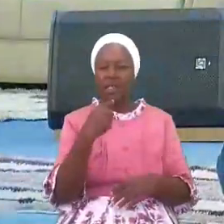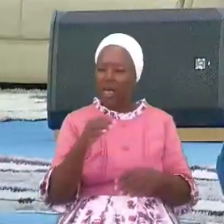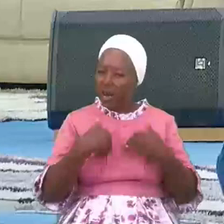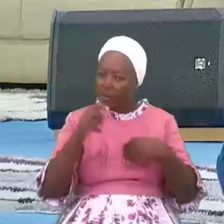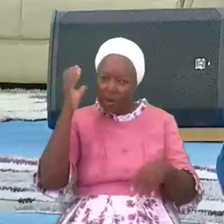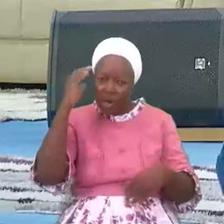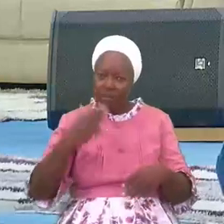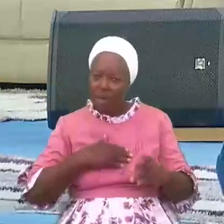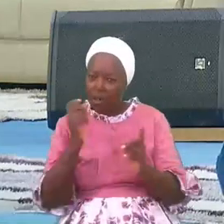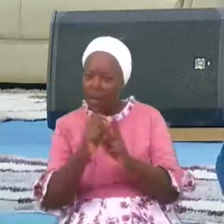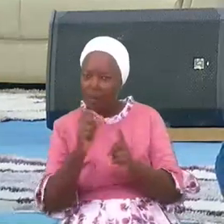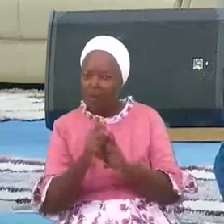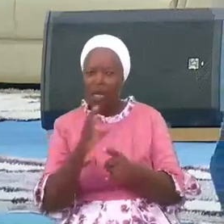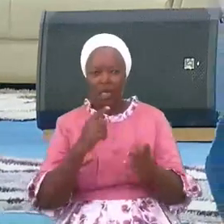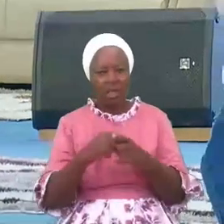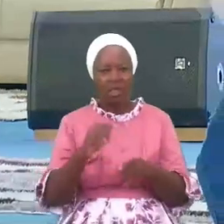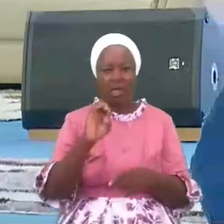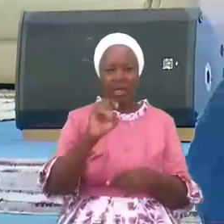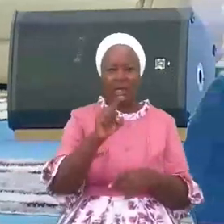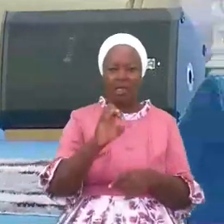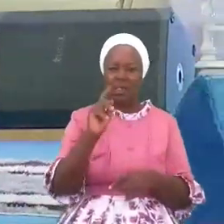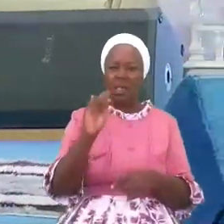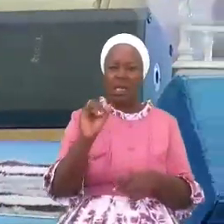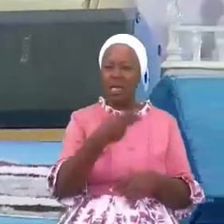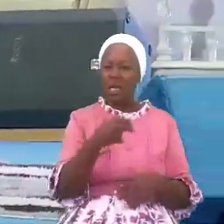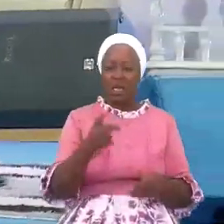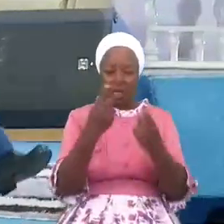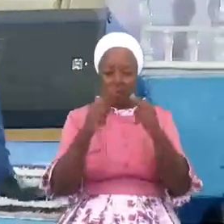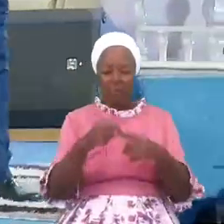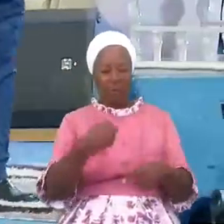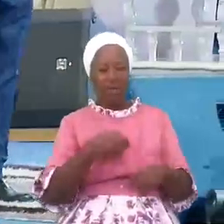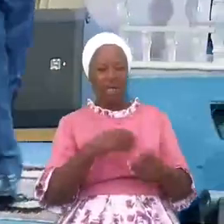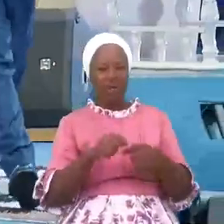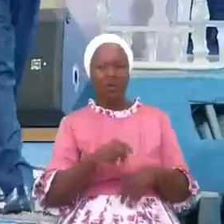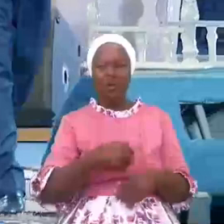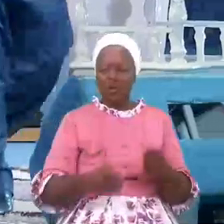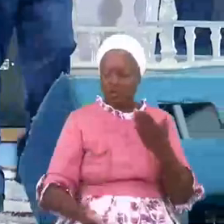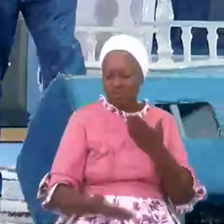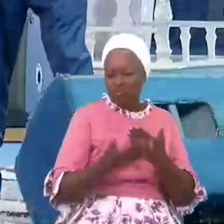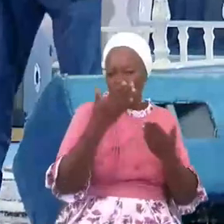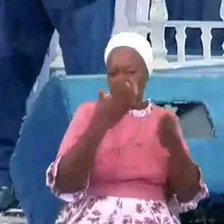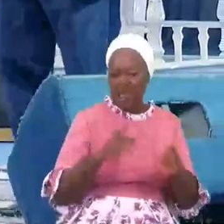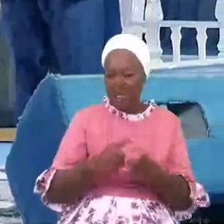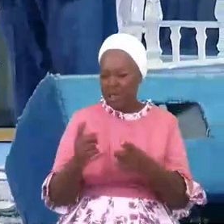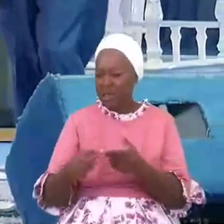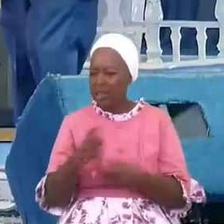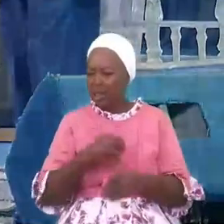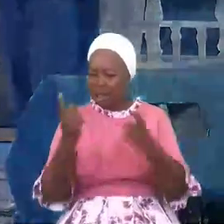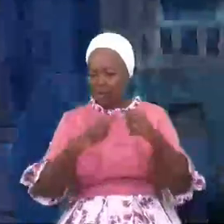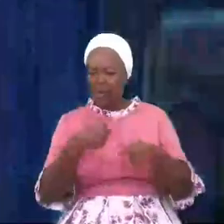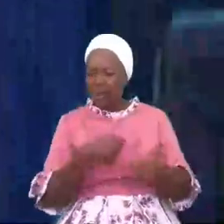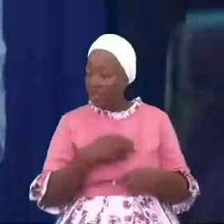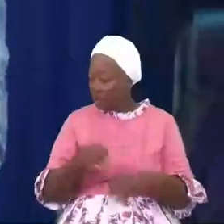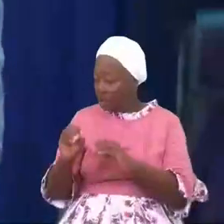mon rapport? Ézéchias est venu vers moi. Il était malade jusqu'à la mort. Et je lui ai dit, mets ta maison en